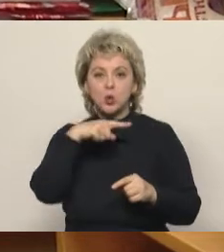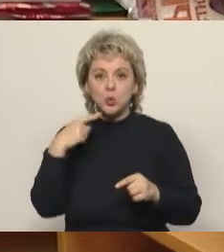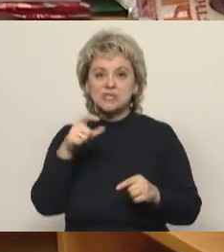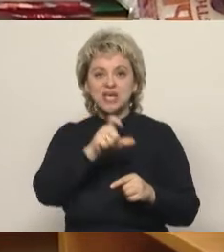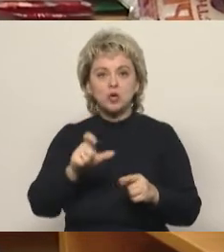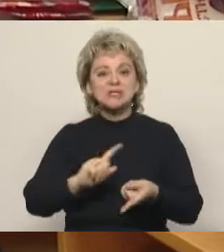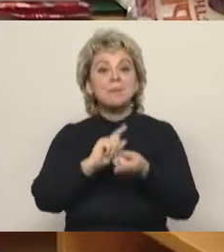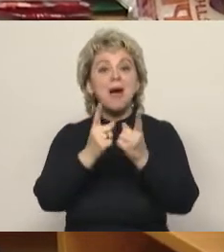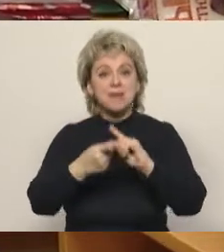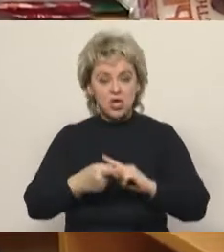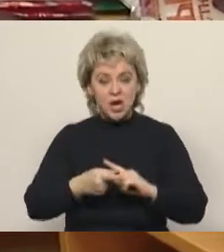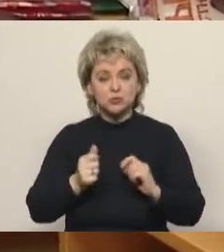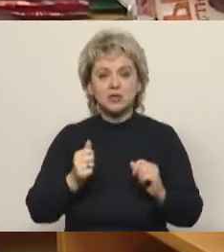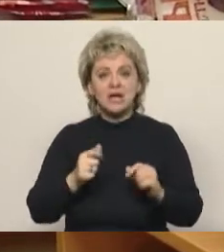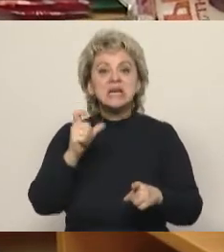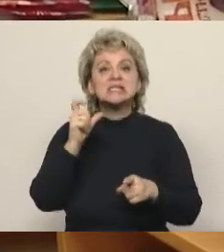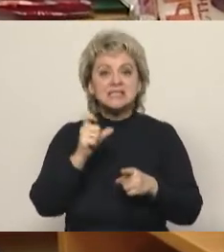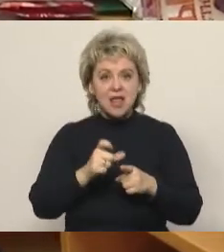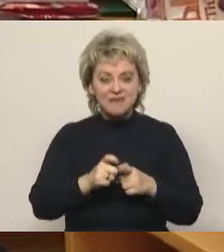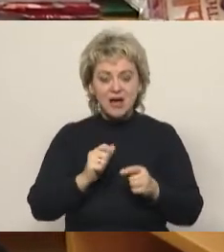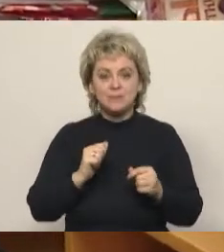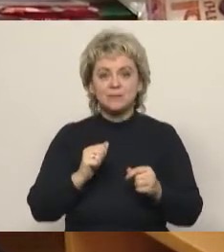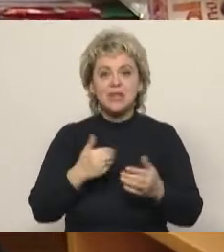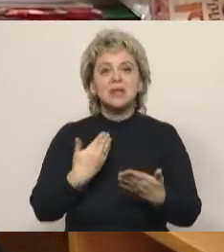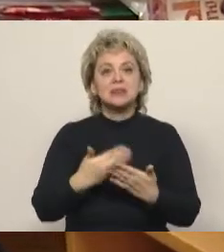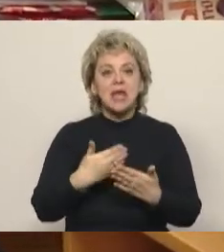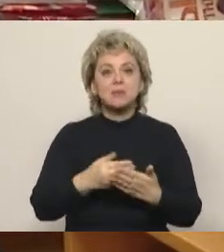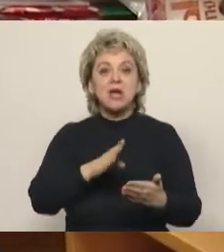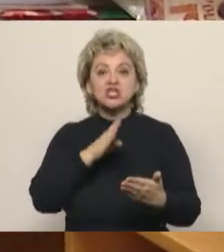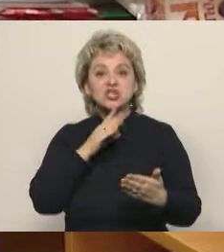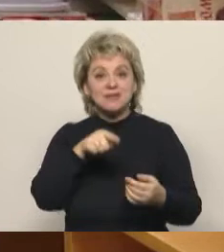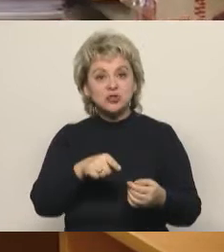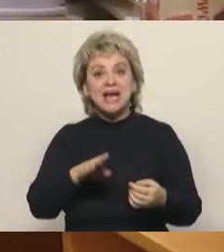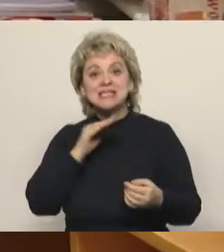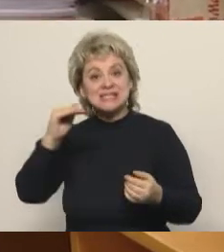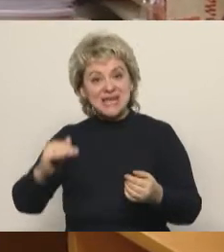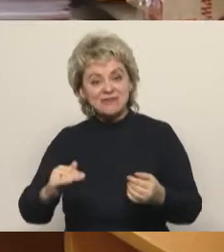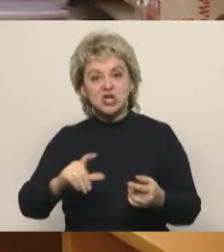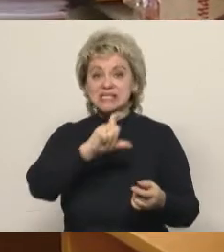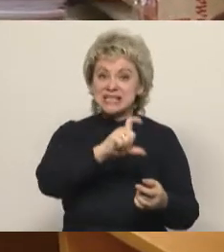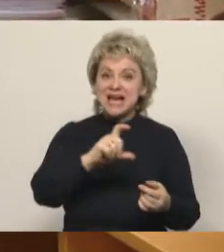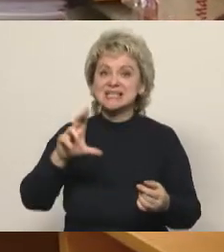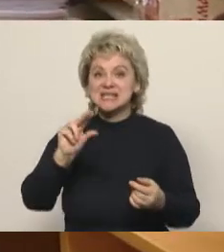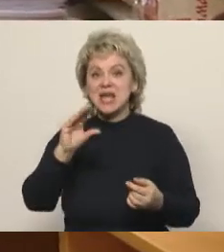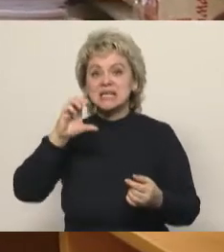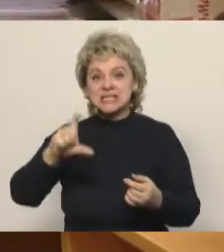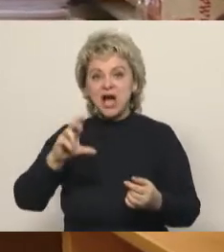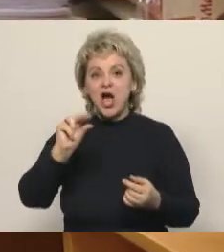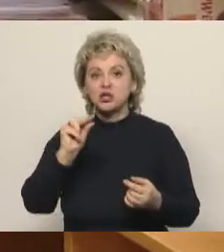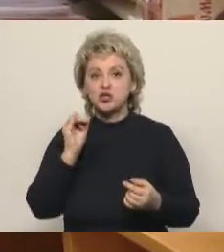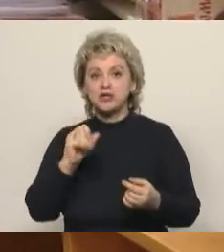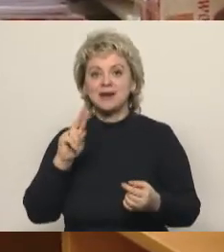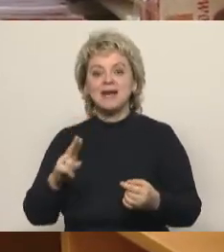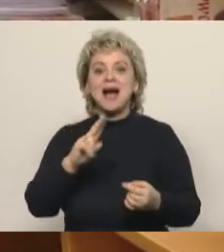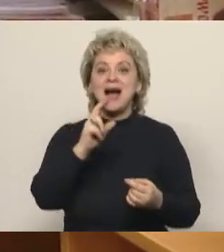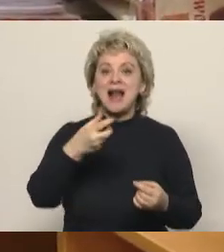люди поминают слова. Например, девушка – девочка, стакан – стаканчик, кальян –